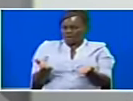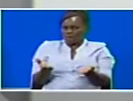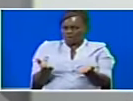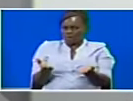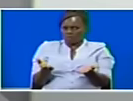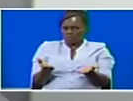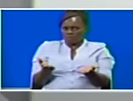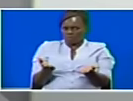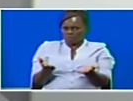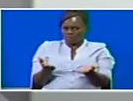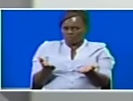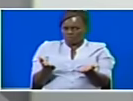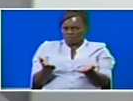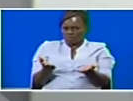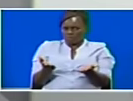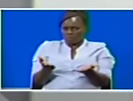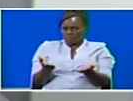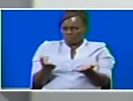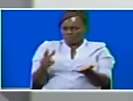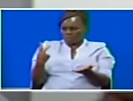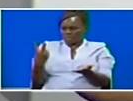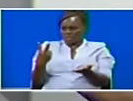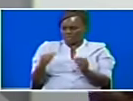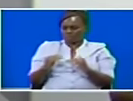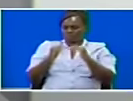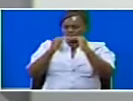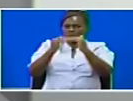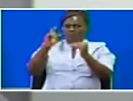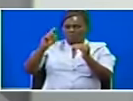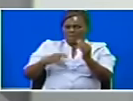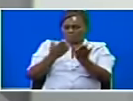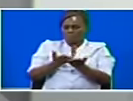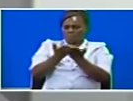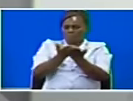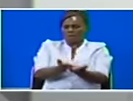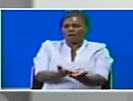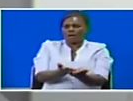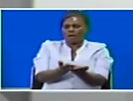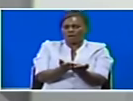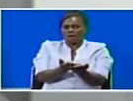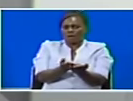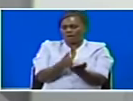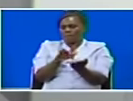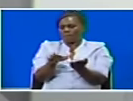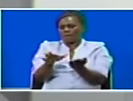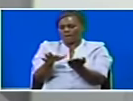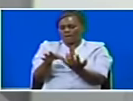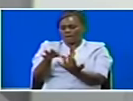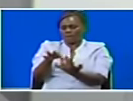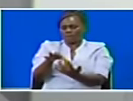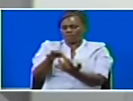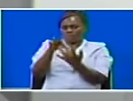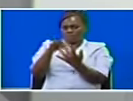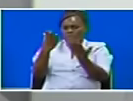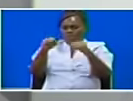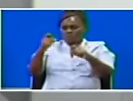kabidi aende kwa second step, na ile basi ni lazima awasilishe karatasi zake kwamba ndiye atawania